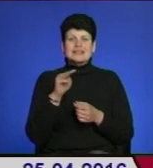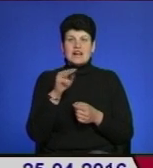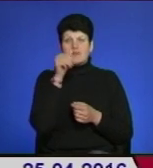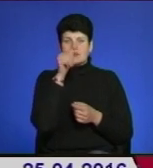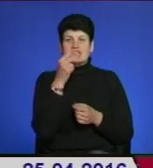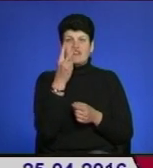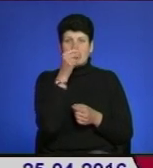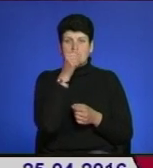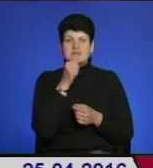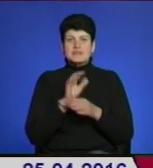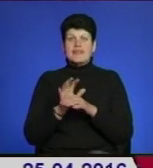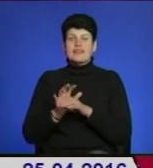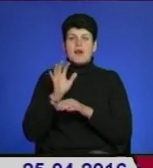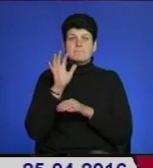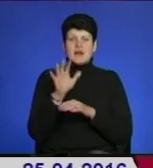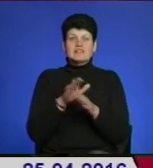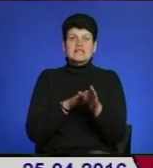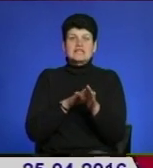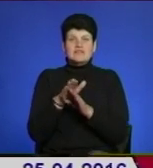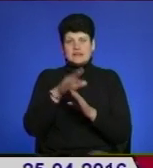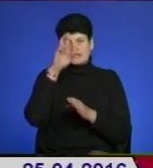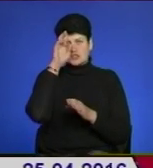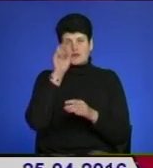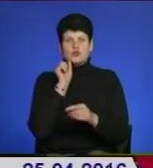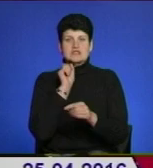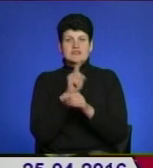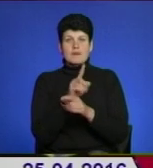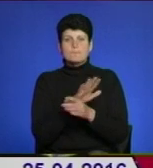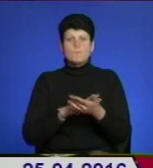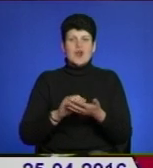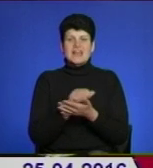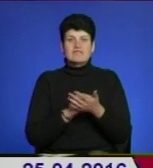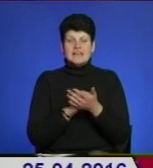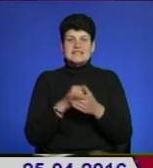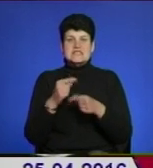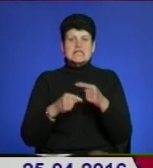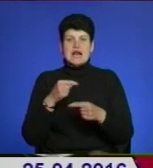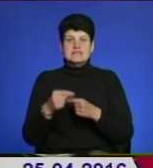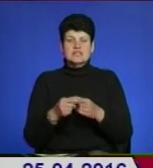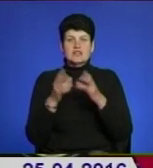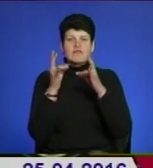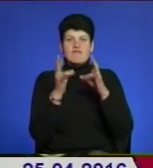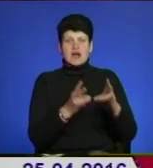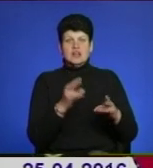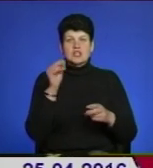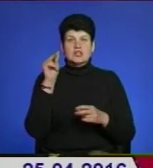місяці мене направили для виконання державного завдання по ліквідації наслідків аварії на ЧАЕС,